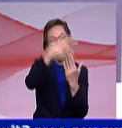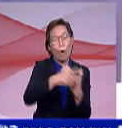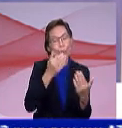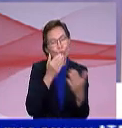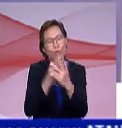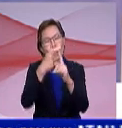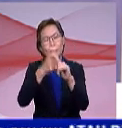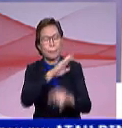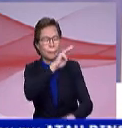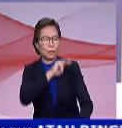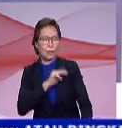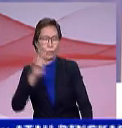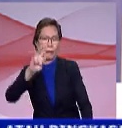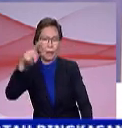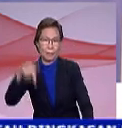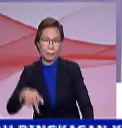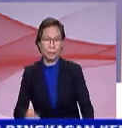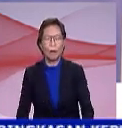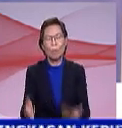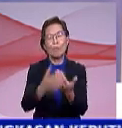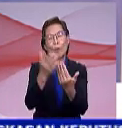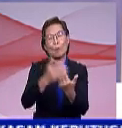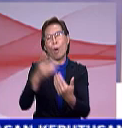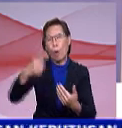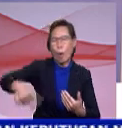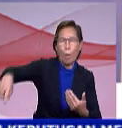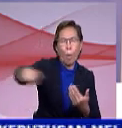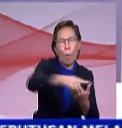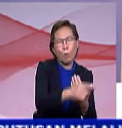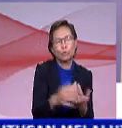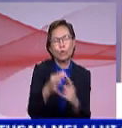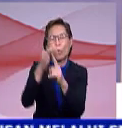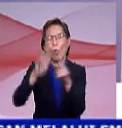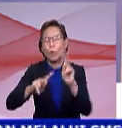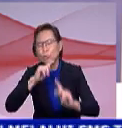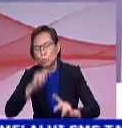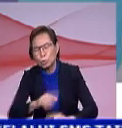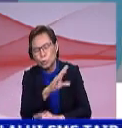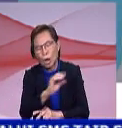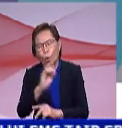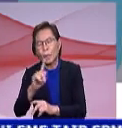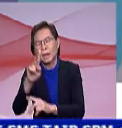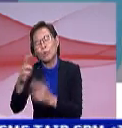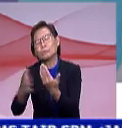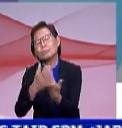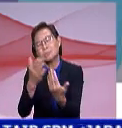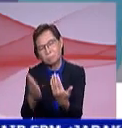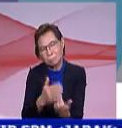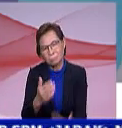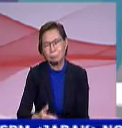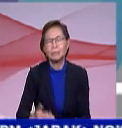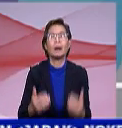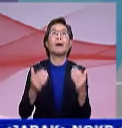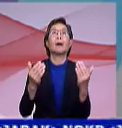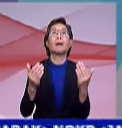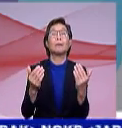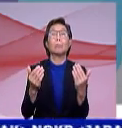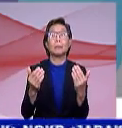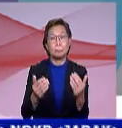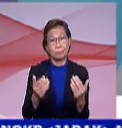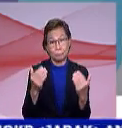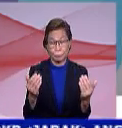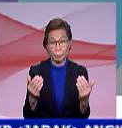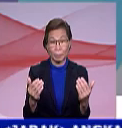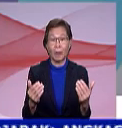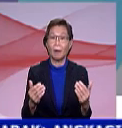lah. Memudahkan orang semua, terutamanya orang tua dan orang KU, lah. Ya, alhamdulillah, bila